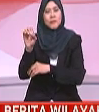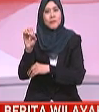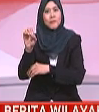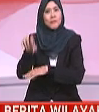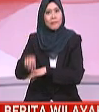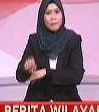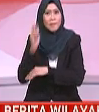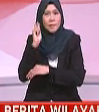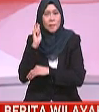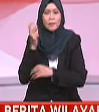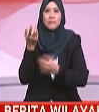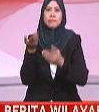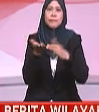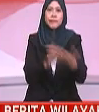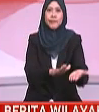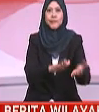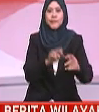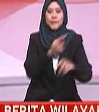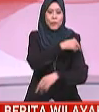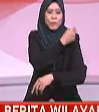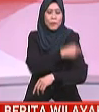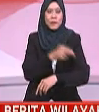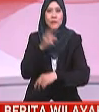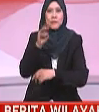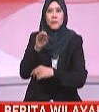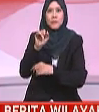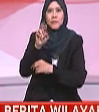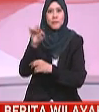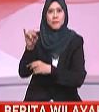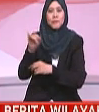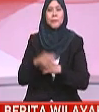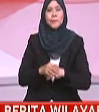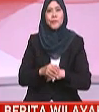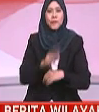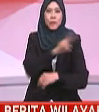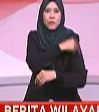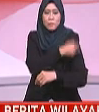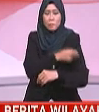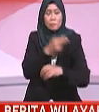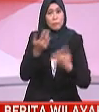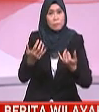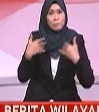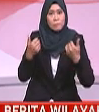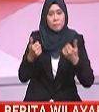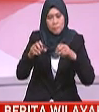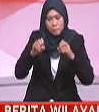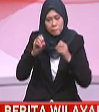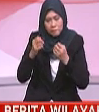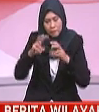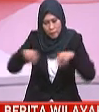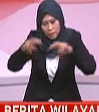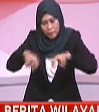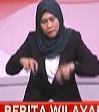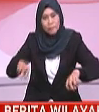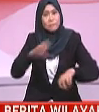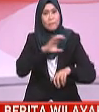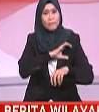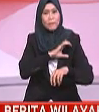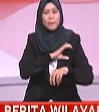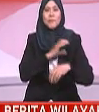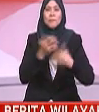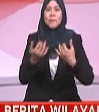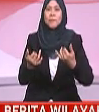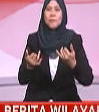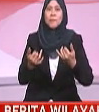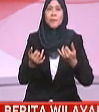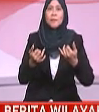dilaporkan meninggal dunia di Hospital Miri hari ini. Ketua Jabatan Siasatan dan Penguatkuasaan Trafik Sarawak, Superintendent Alexander